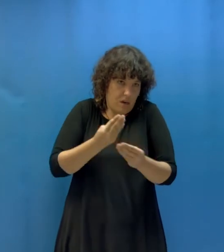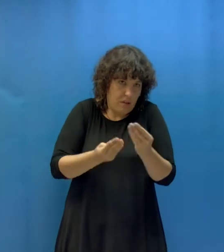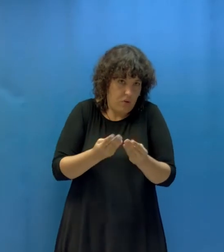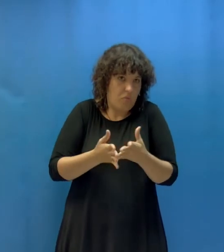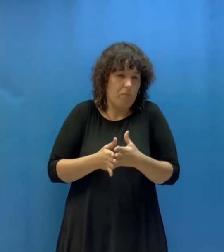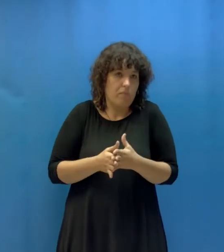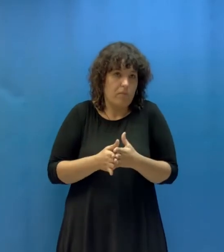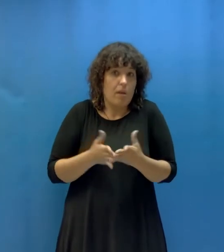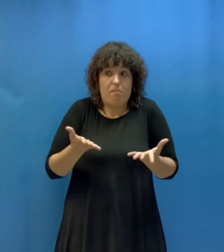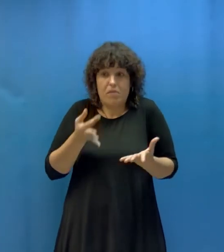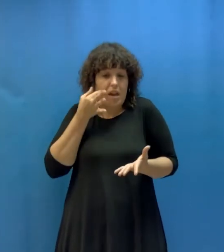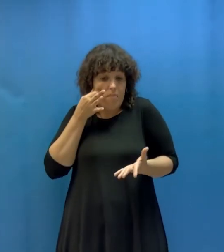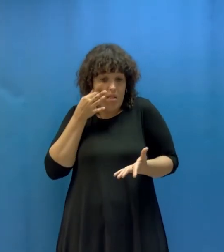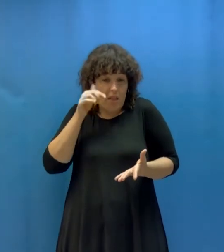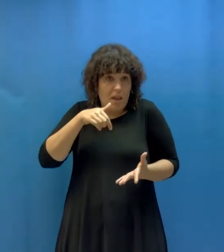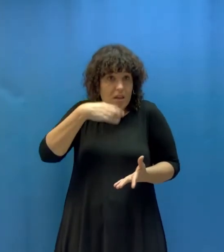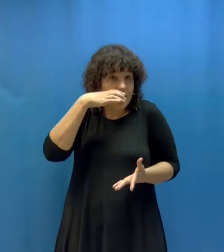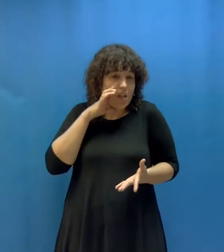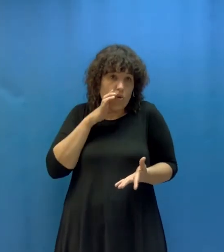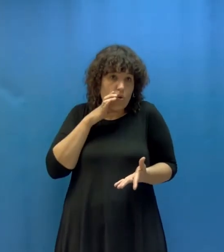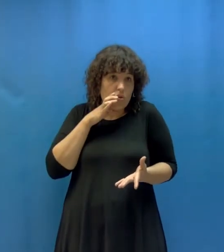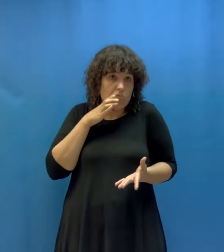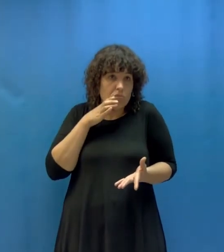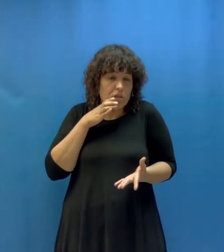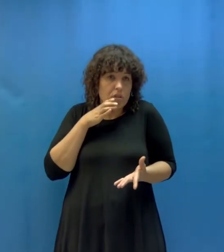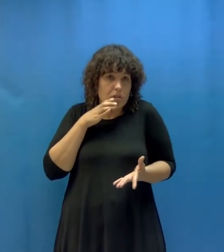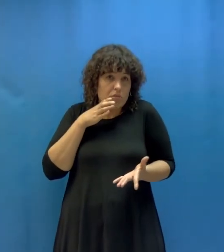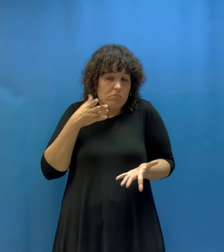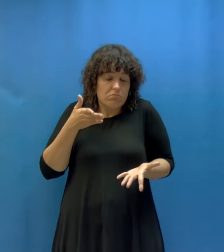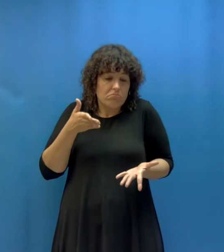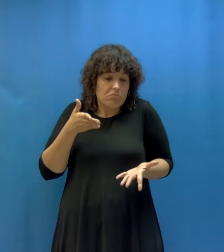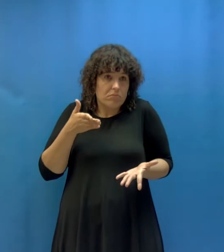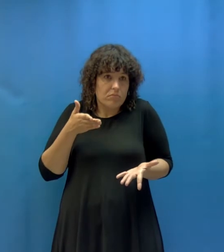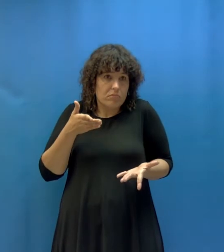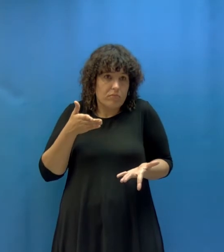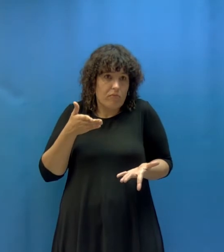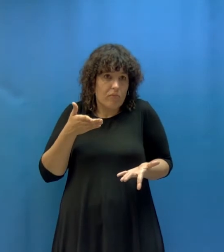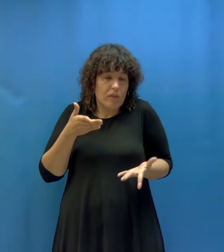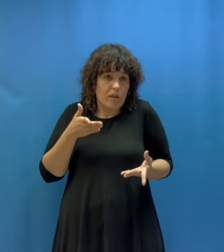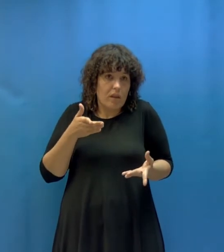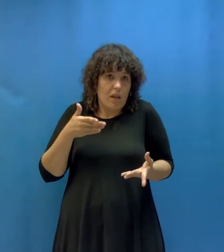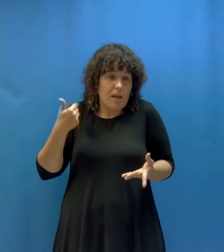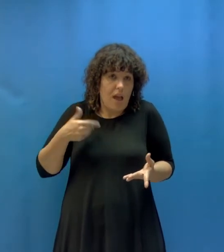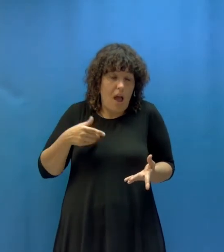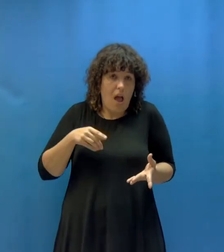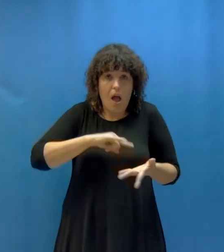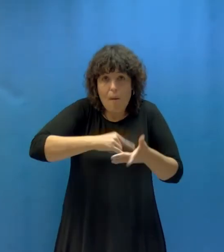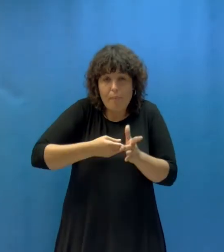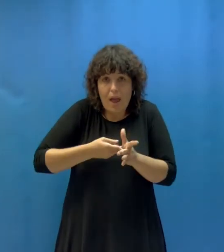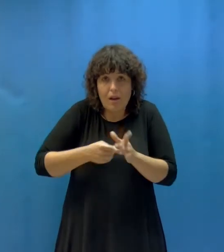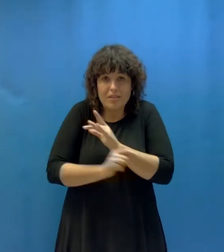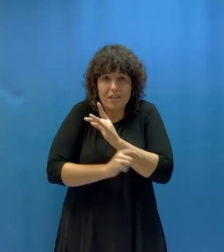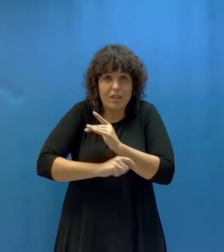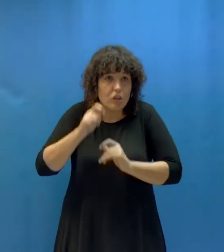a Castelló s'està escrivint o s'està en període d'aquell pla estratègic de turisme. Ara fa un